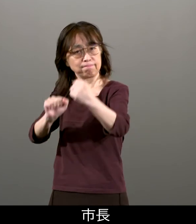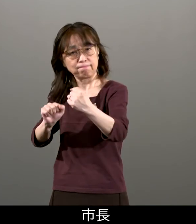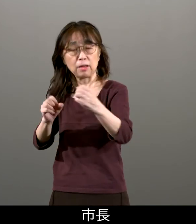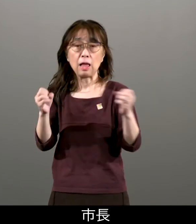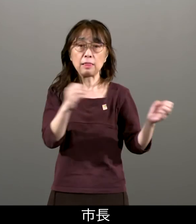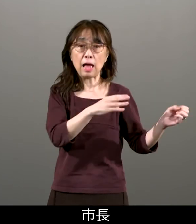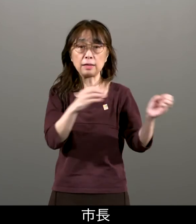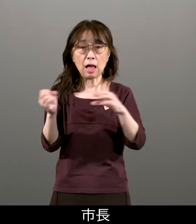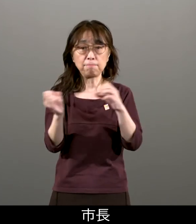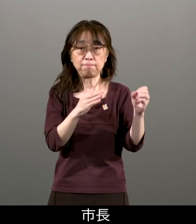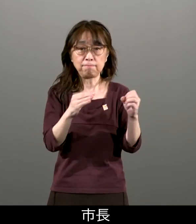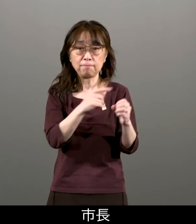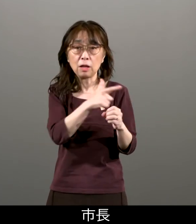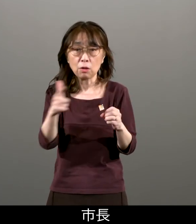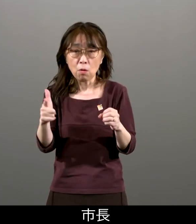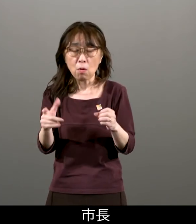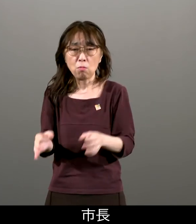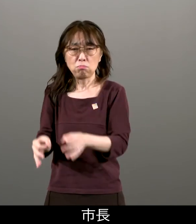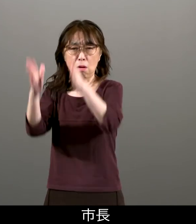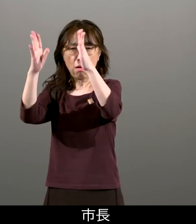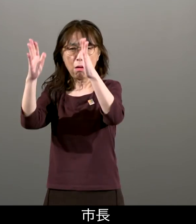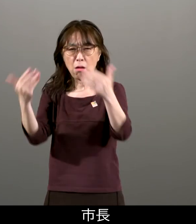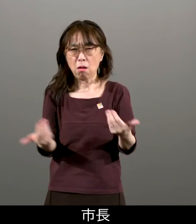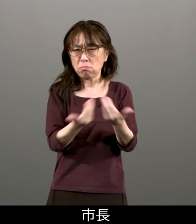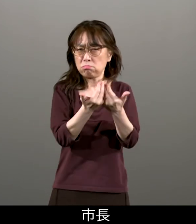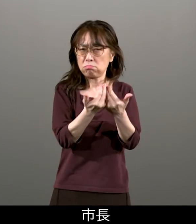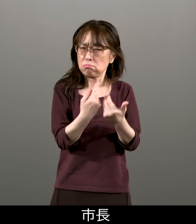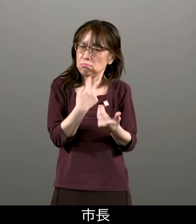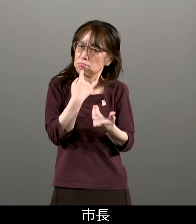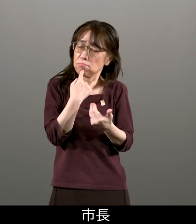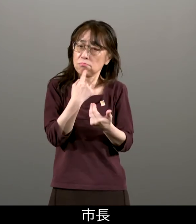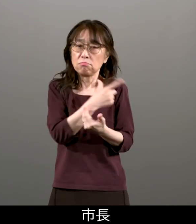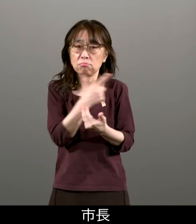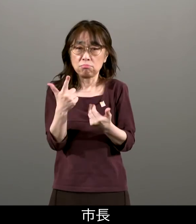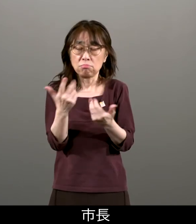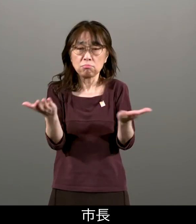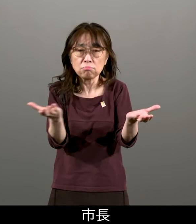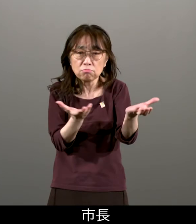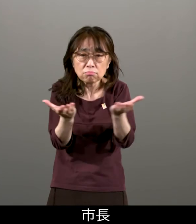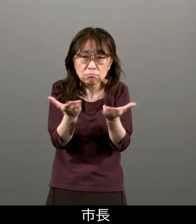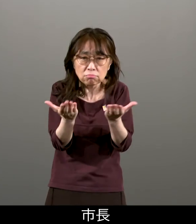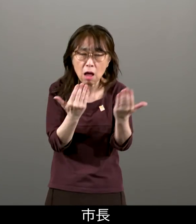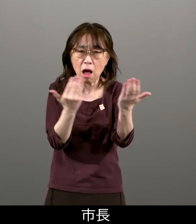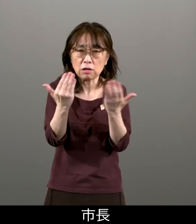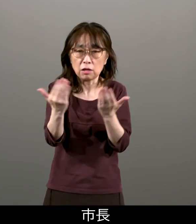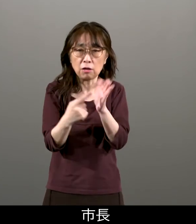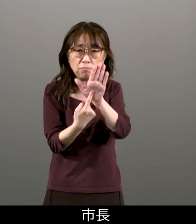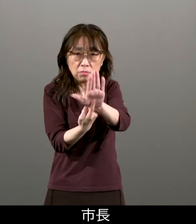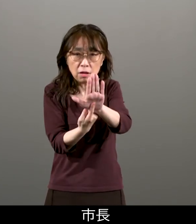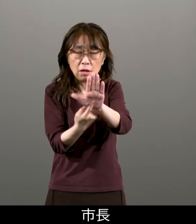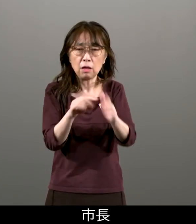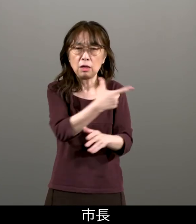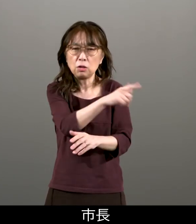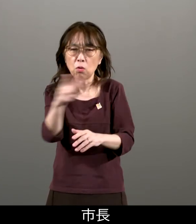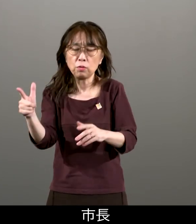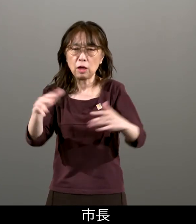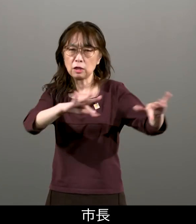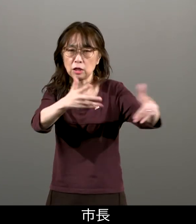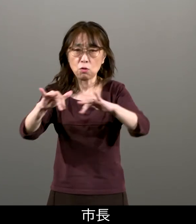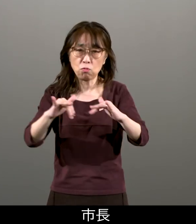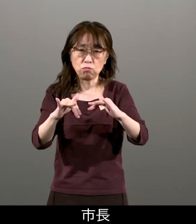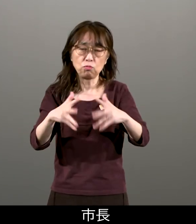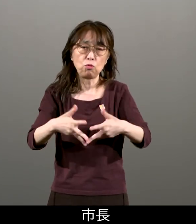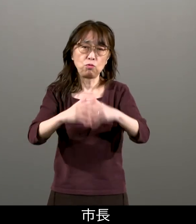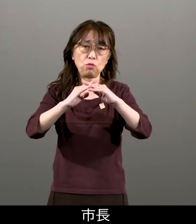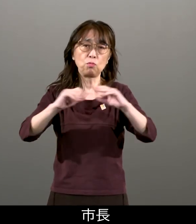ね、賛否の意見を明らかにしながらですね、さまざまな角度から議論を行っていく、まあ、その